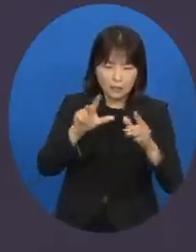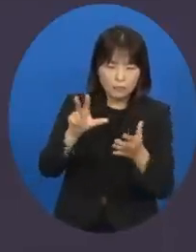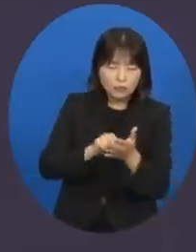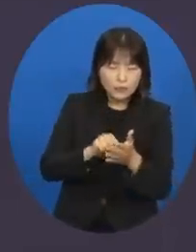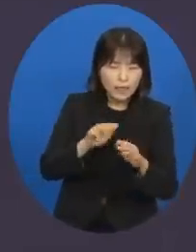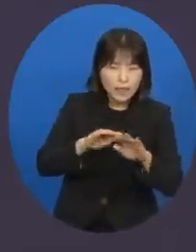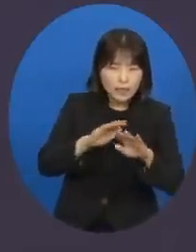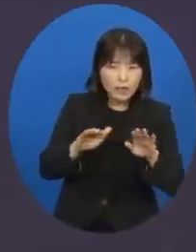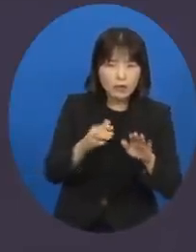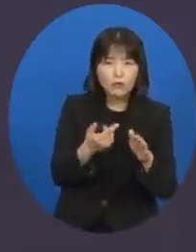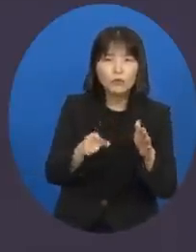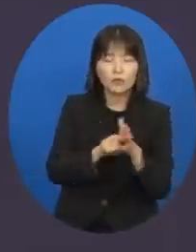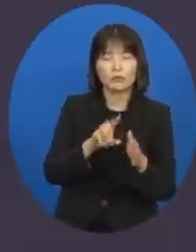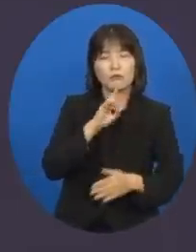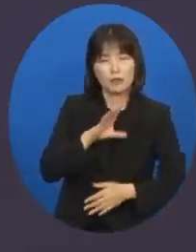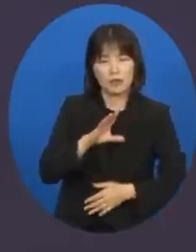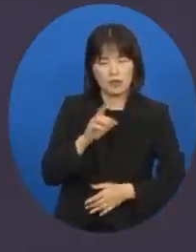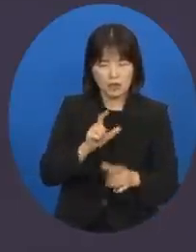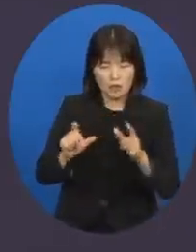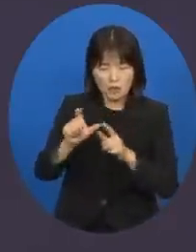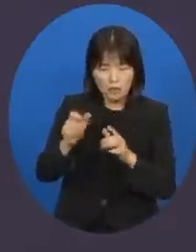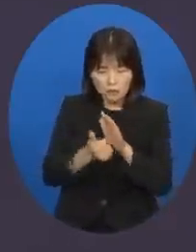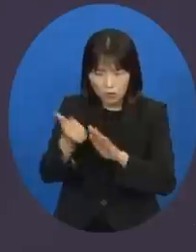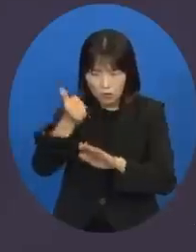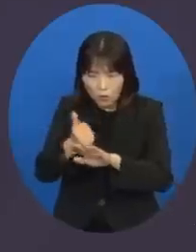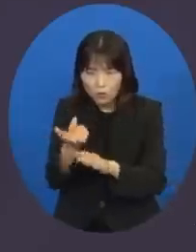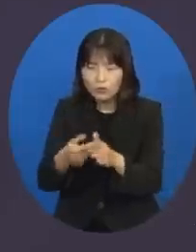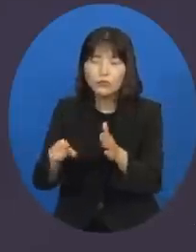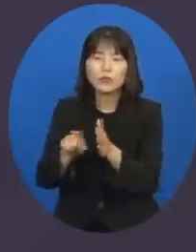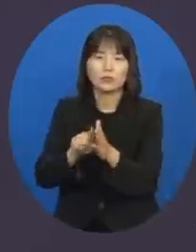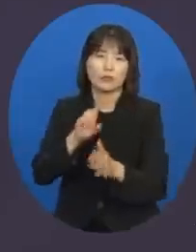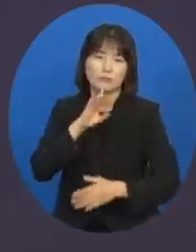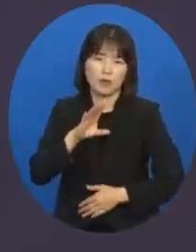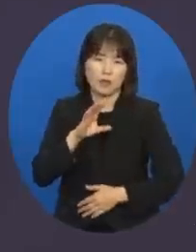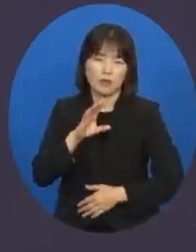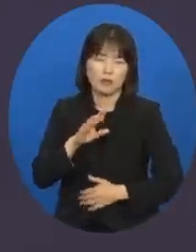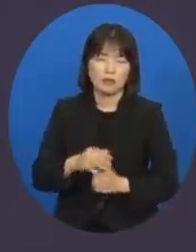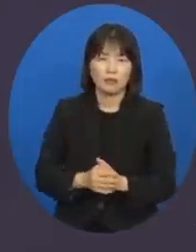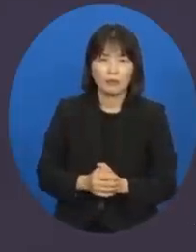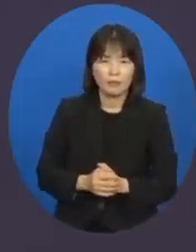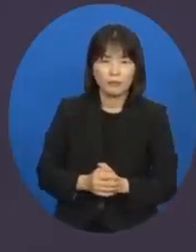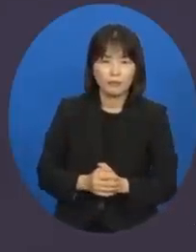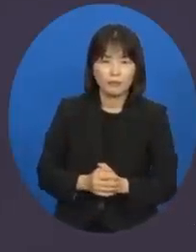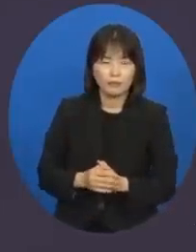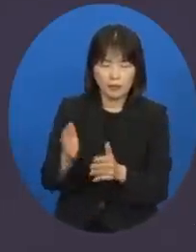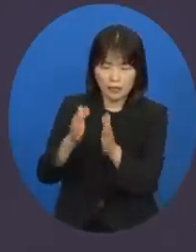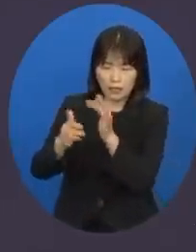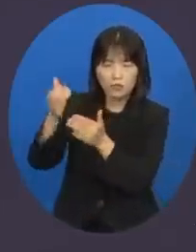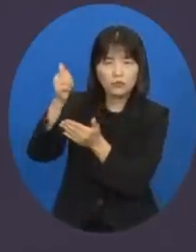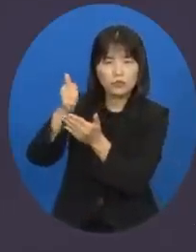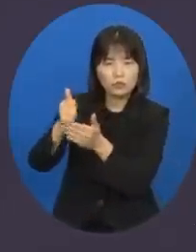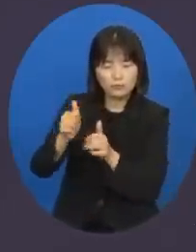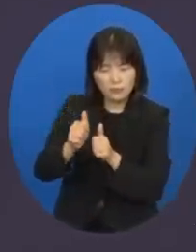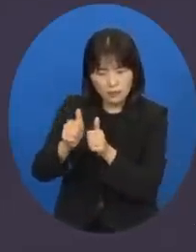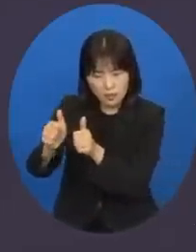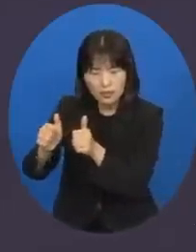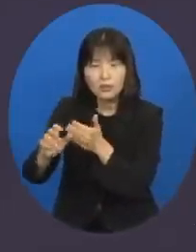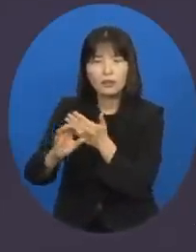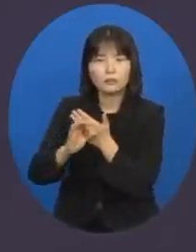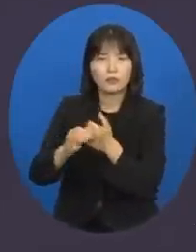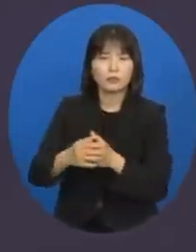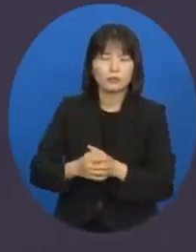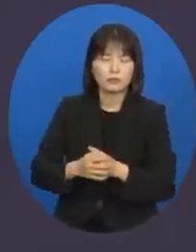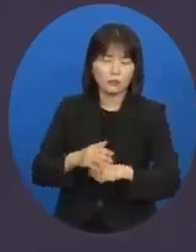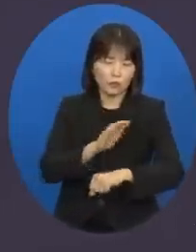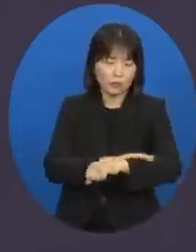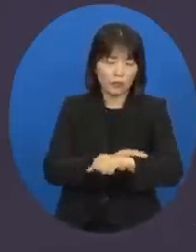위해서, 더 잘 되기 위해서, 더 나은 나를 위해서만 예수님을 따른다고 한다면 이 왼편